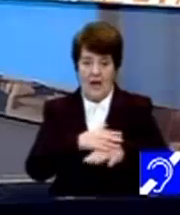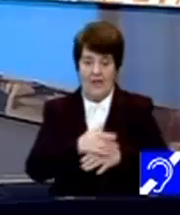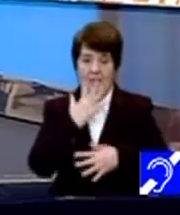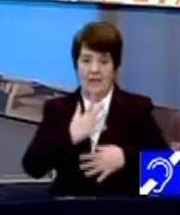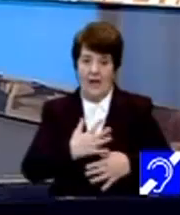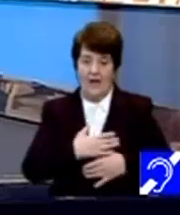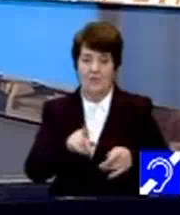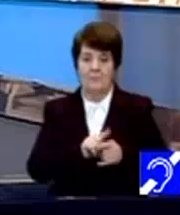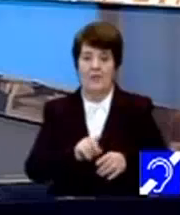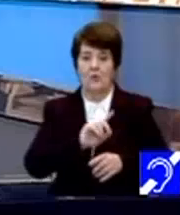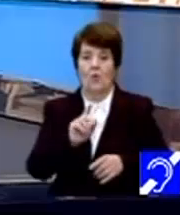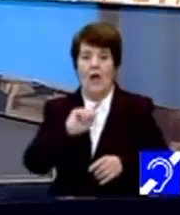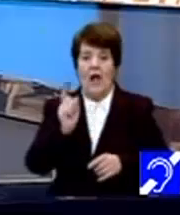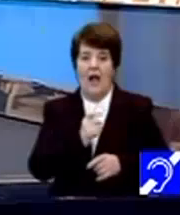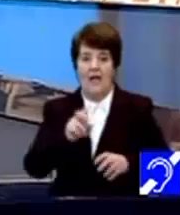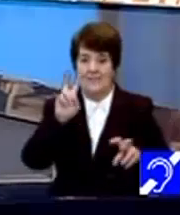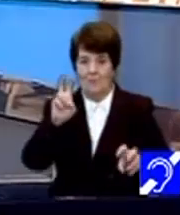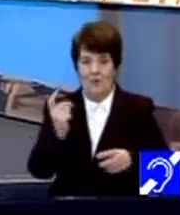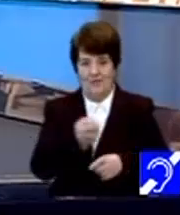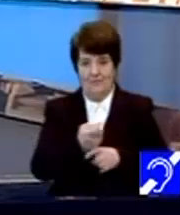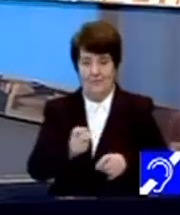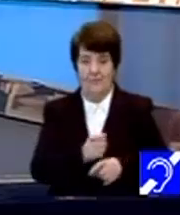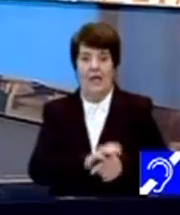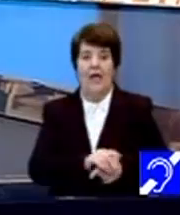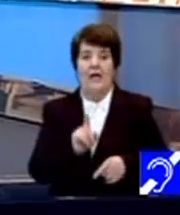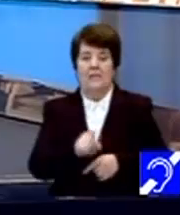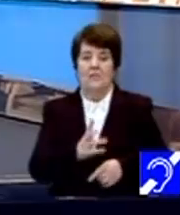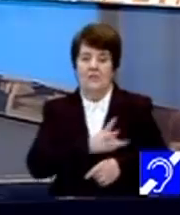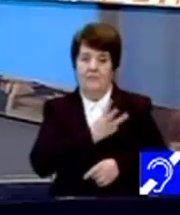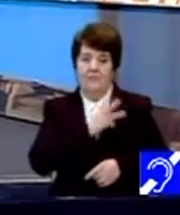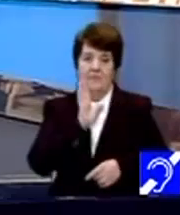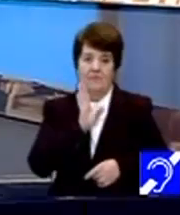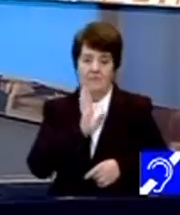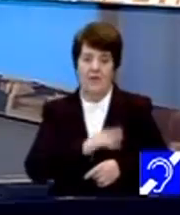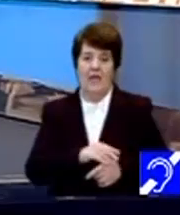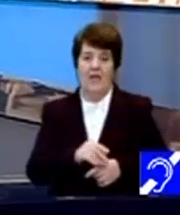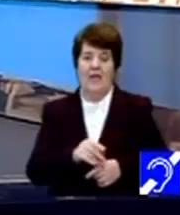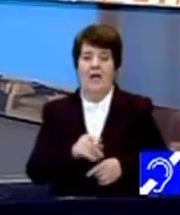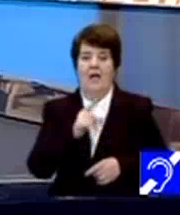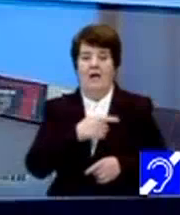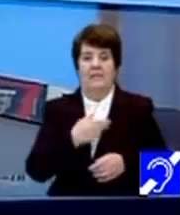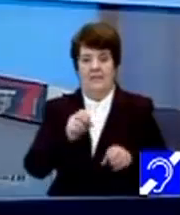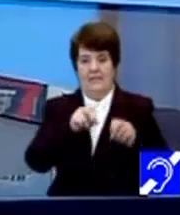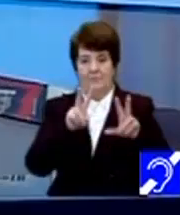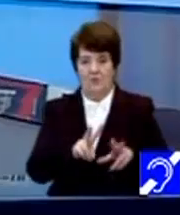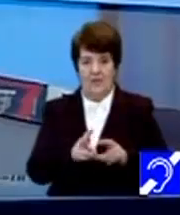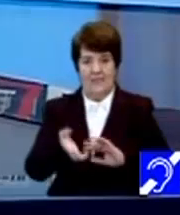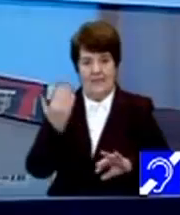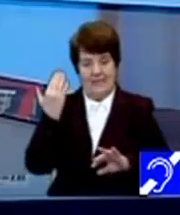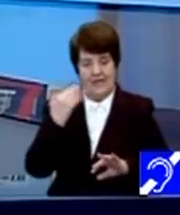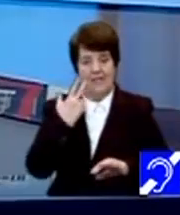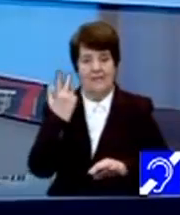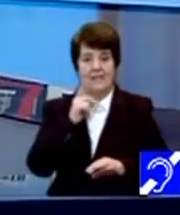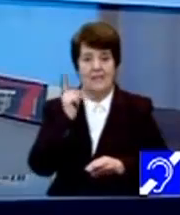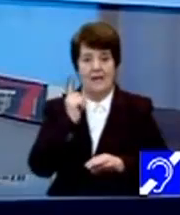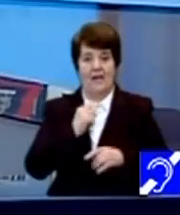care are dragostea pentru războiul de țesut în sânge. Femeia spune că își dorește foarte mult să nu se aștearnă praful pe îndeletnicirile de altă